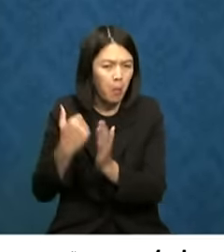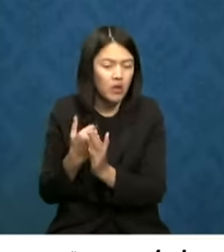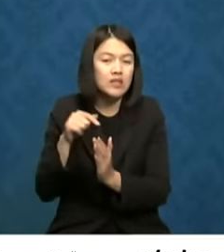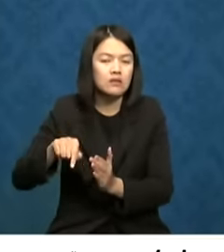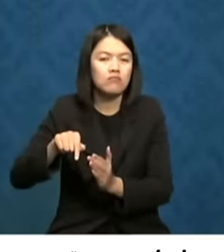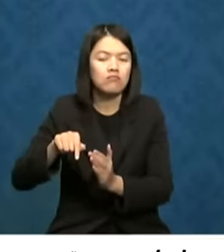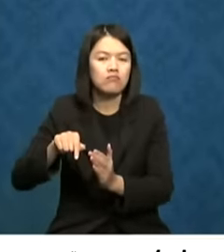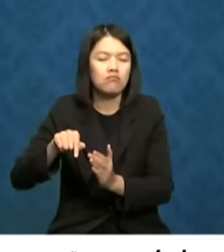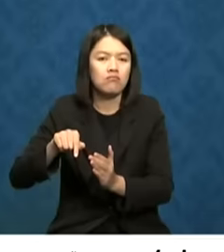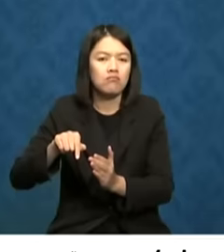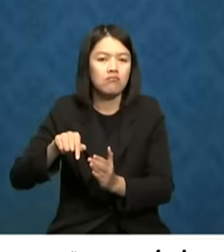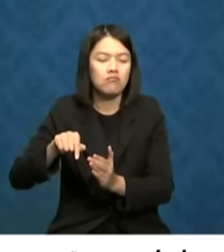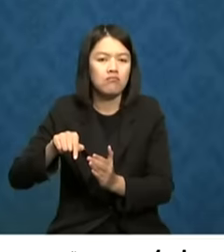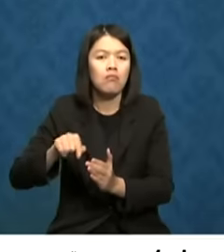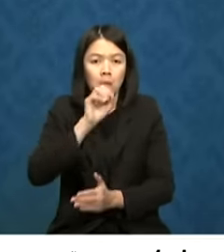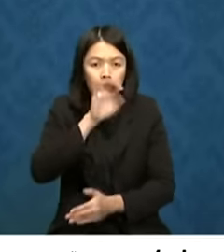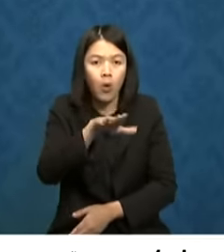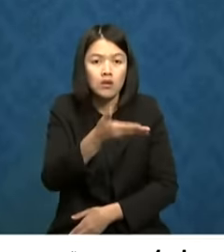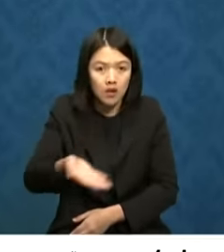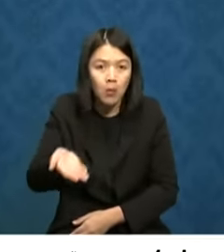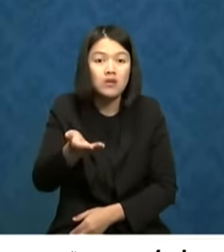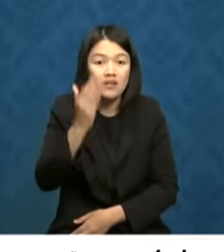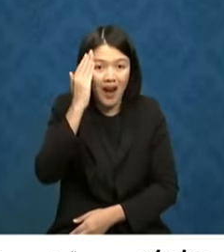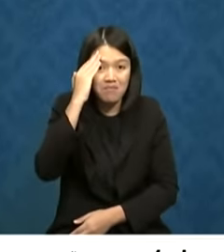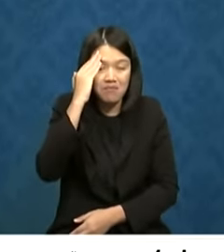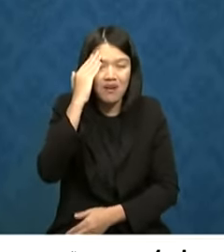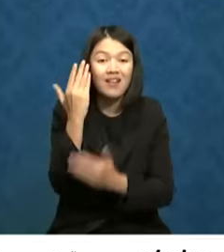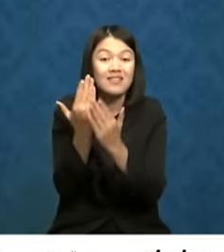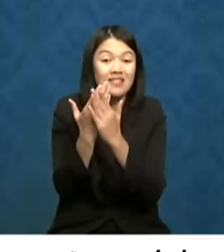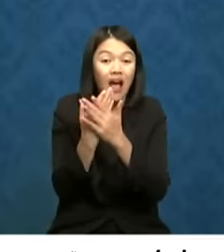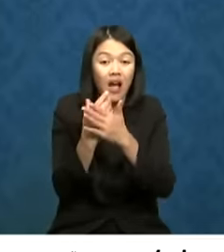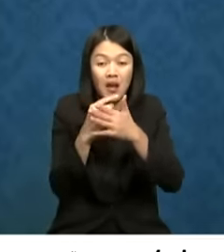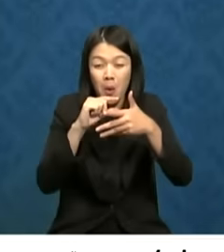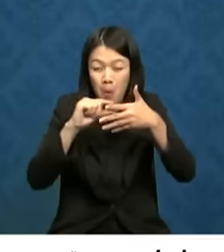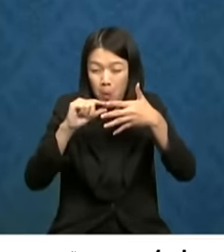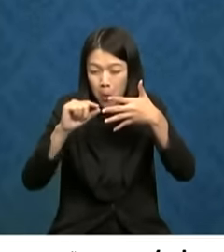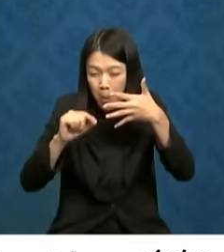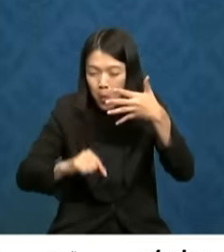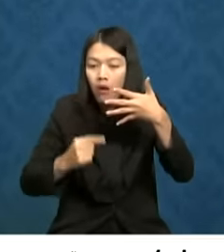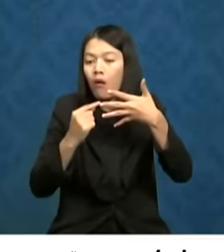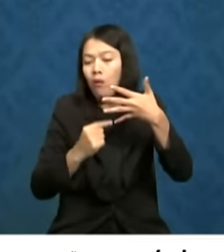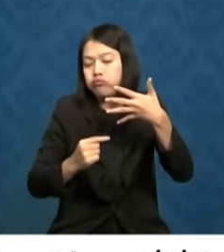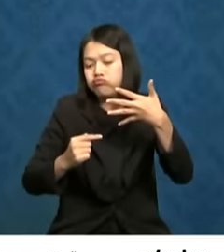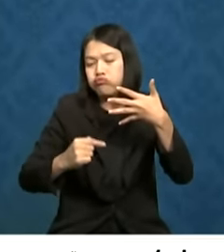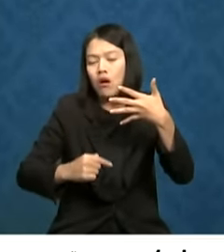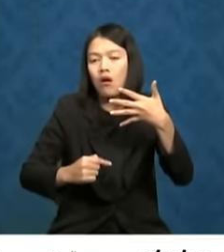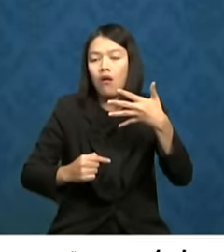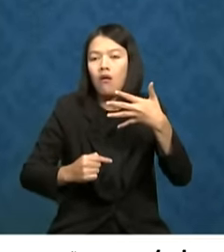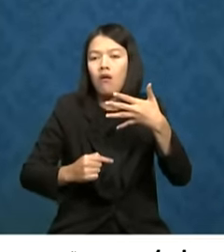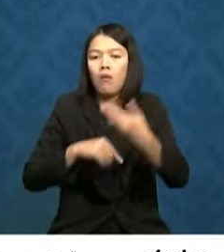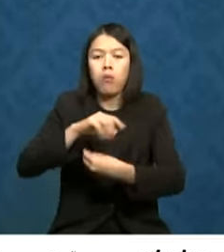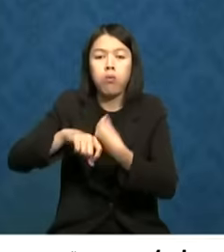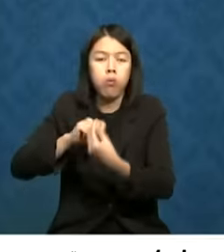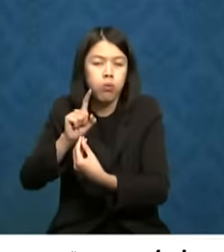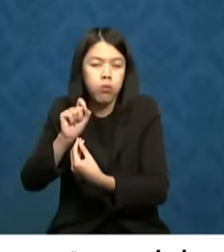ต้องบอกกับท่านท่านสมาชิกนะครับว่ารายการค่าใช้จ่ายเพื่อกระตุ้นเศรษฐิจไม่เคย